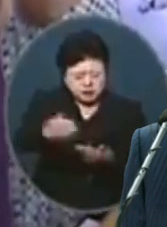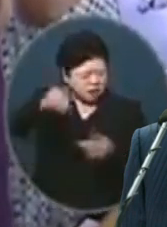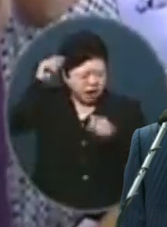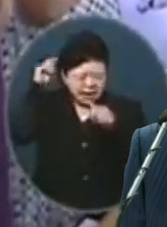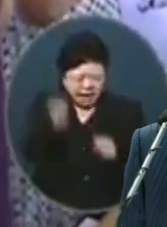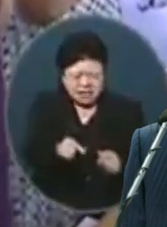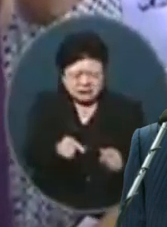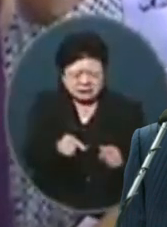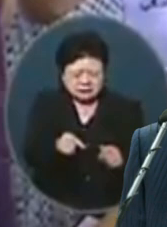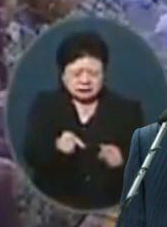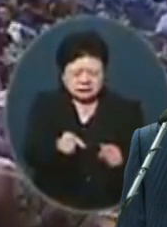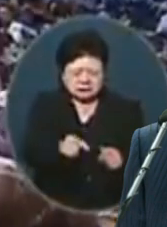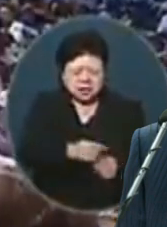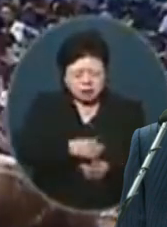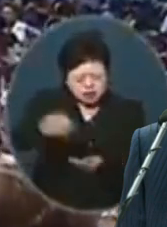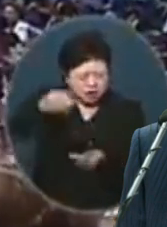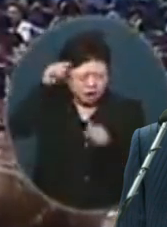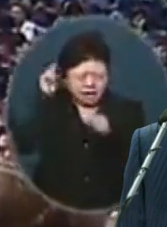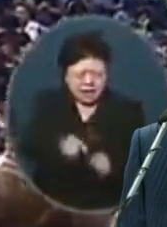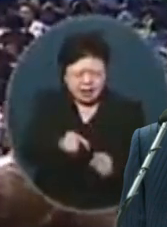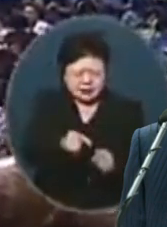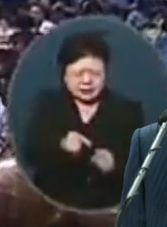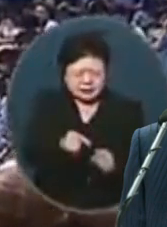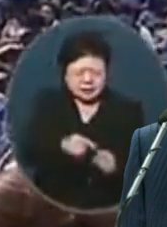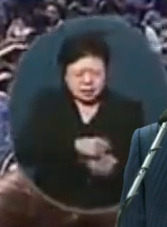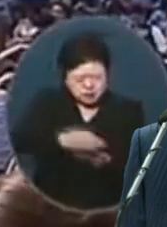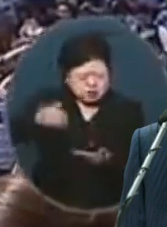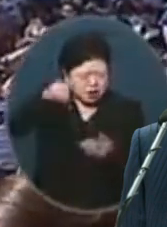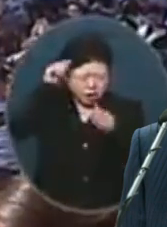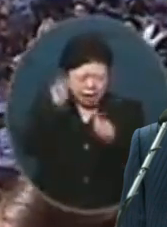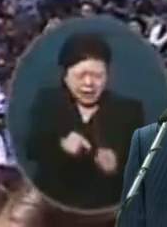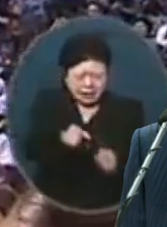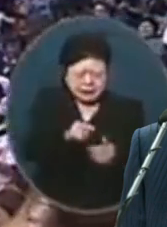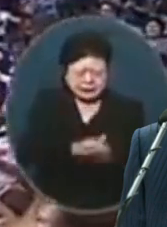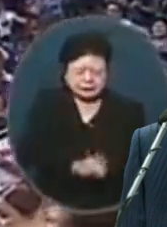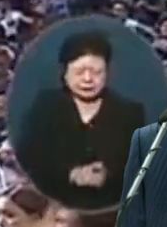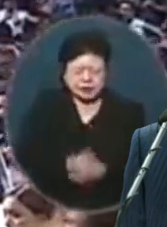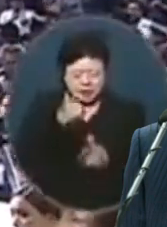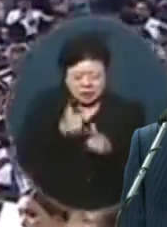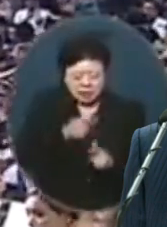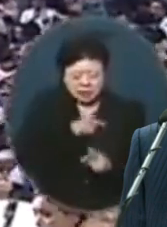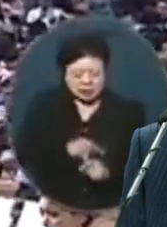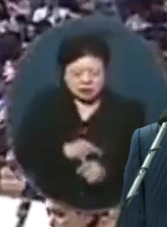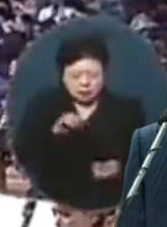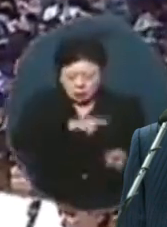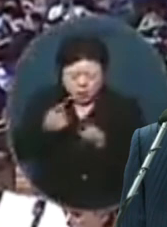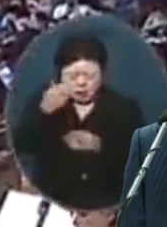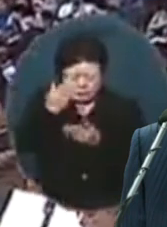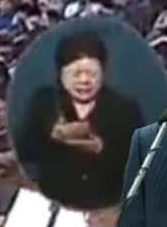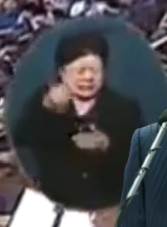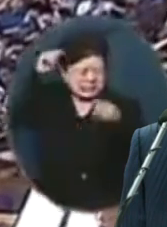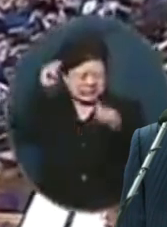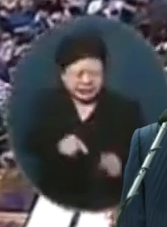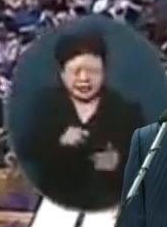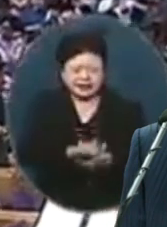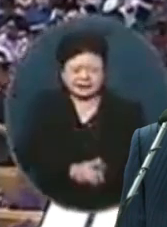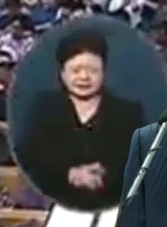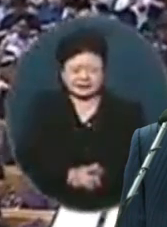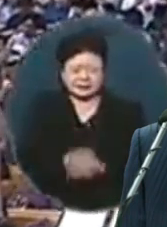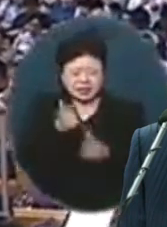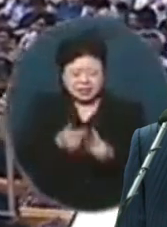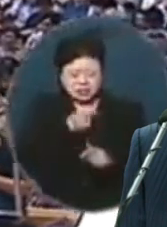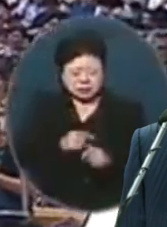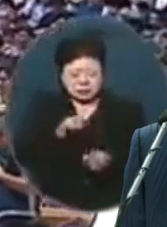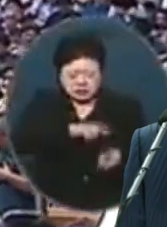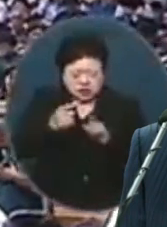물러가라 물러가라 물러가라. 예수 이름으로 고침을 받을지어다. 예수